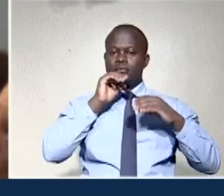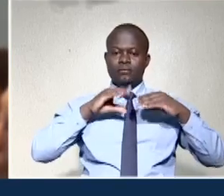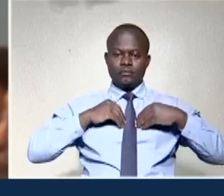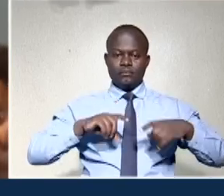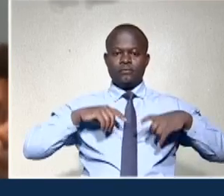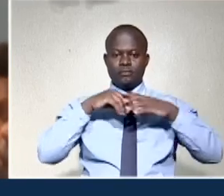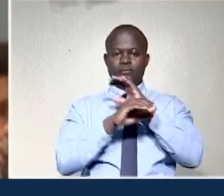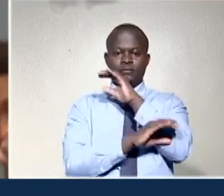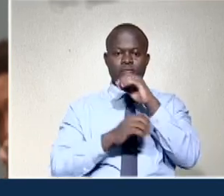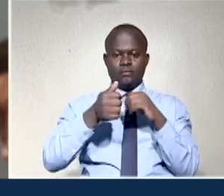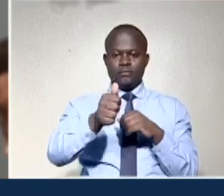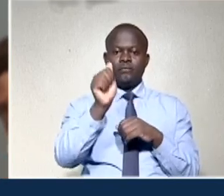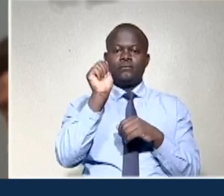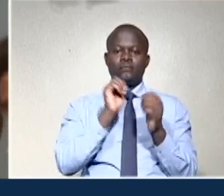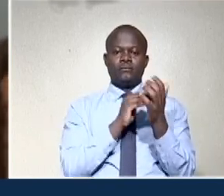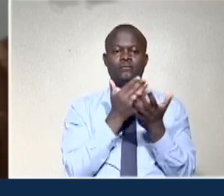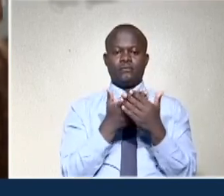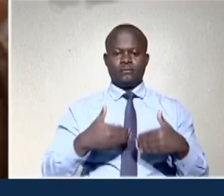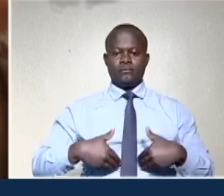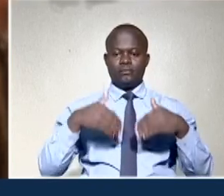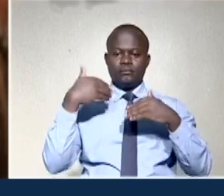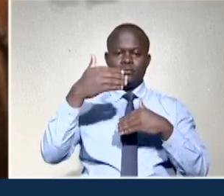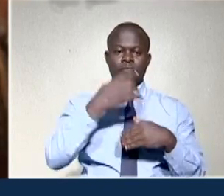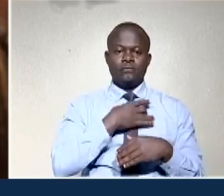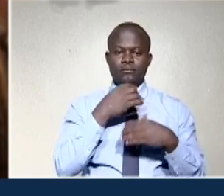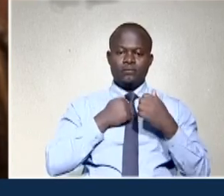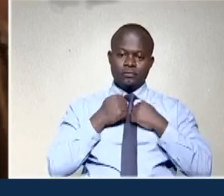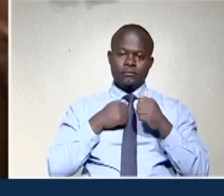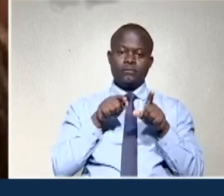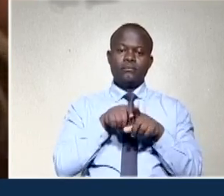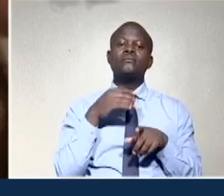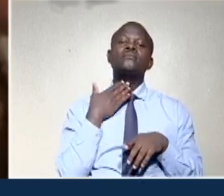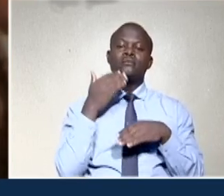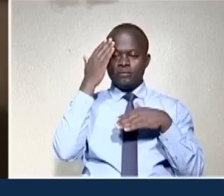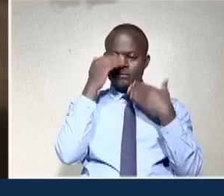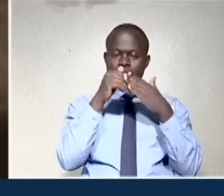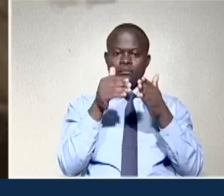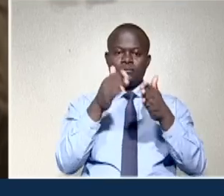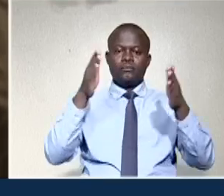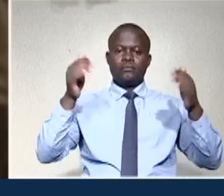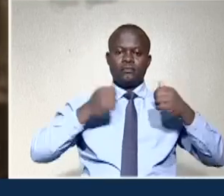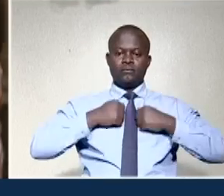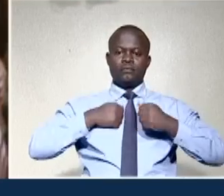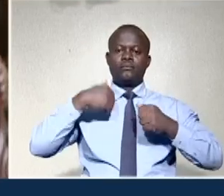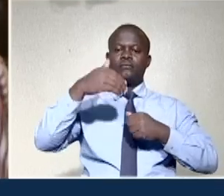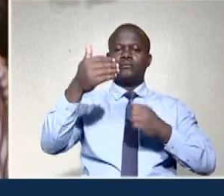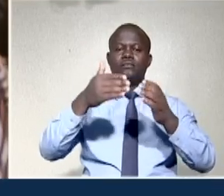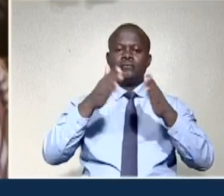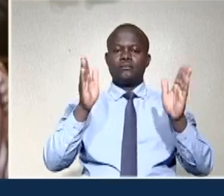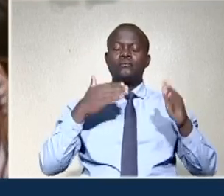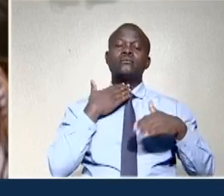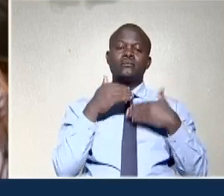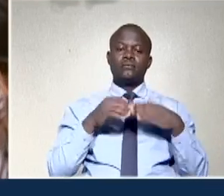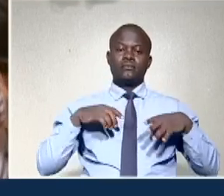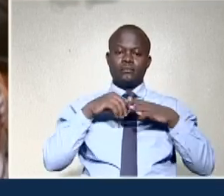kuba mu gihugu cyabo asaba urubyiruko kujya rusura u Rwanda uko rushaka kuko amarembo y'u Rwanda ahora afunguye ku bashaka